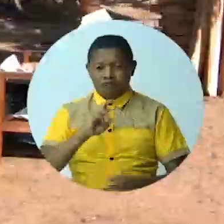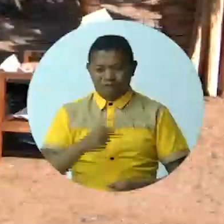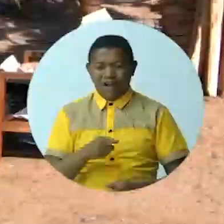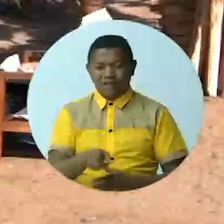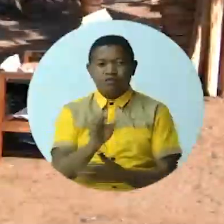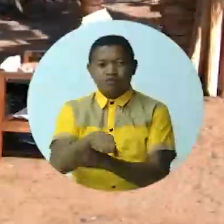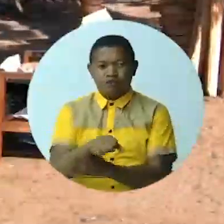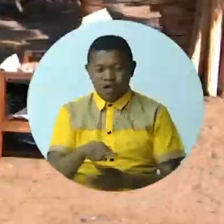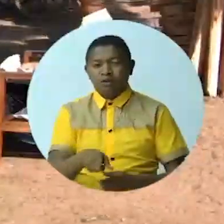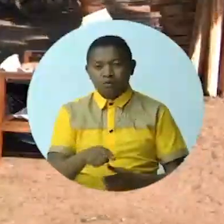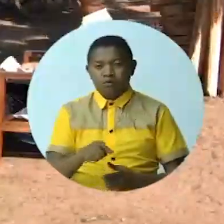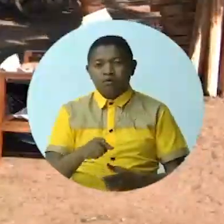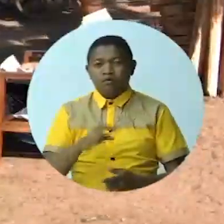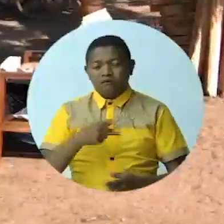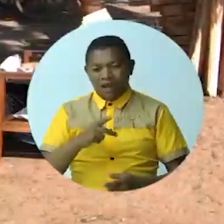eo an-dalany